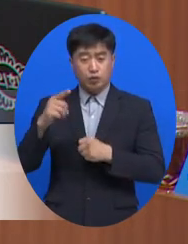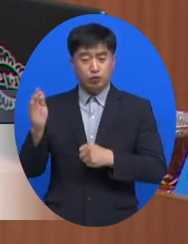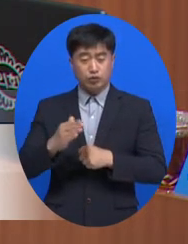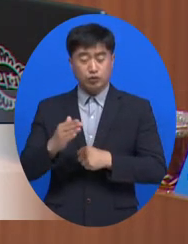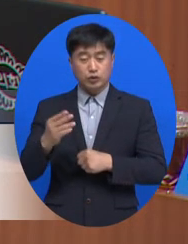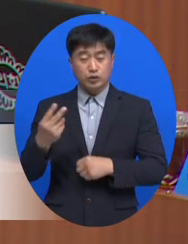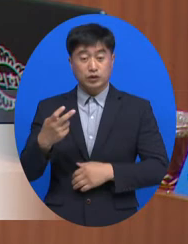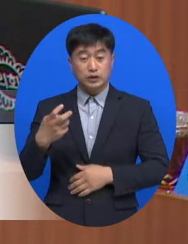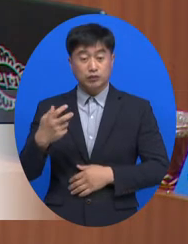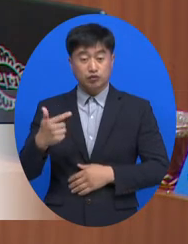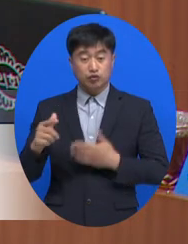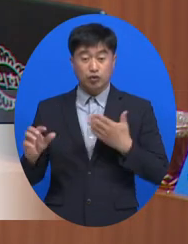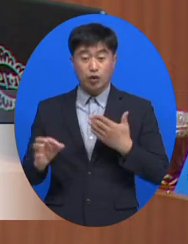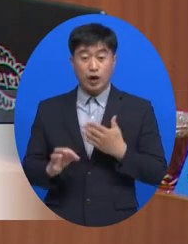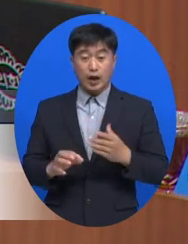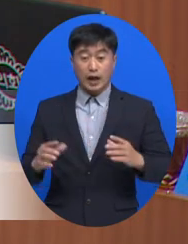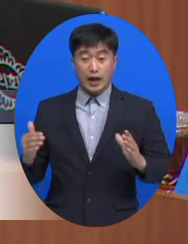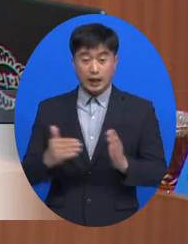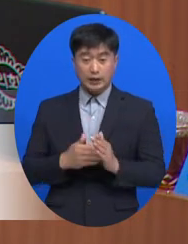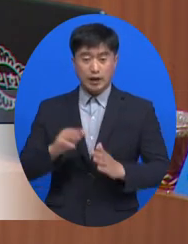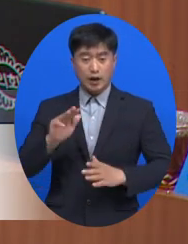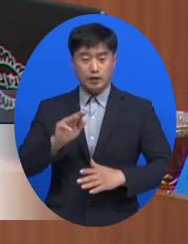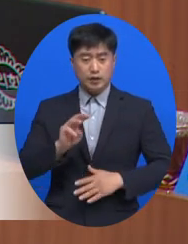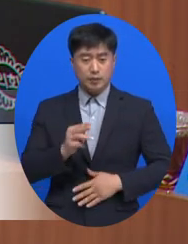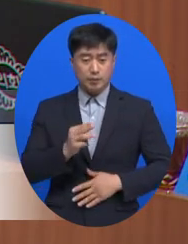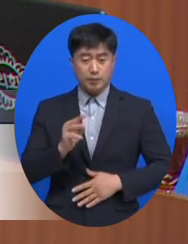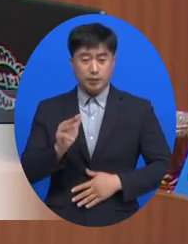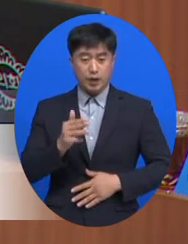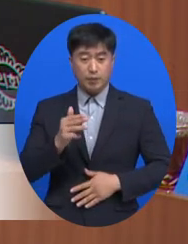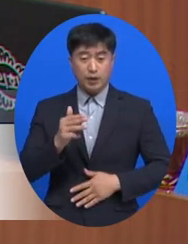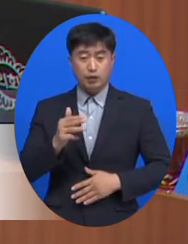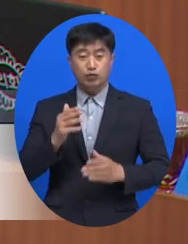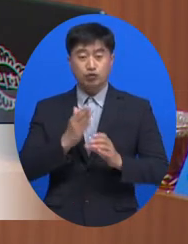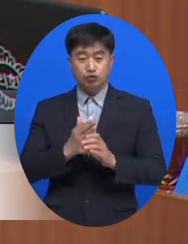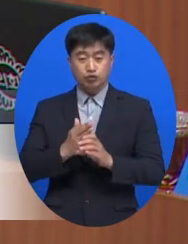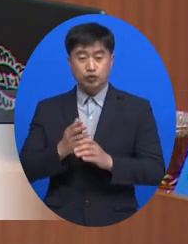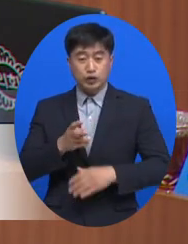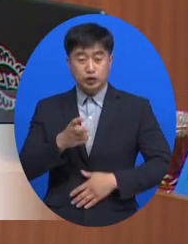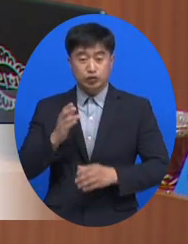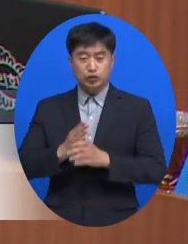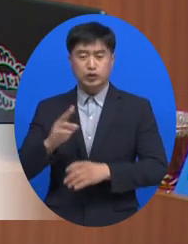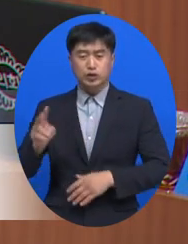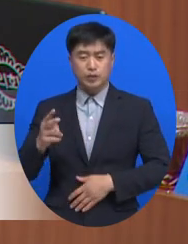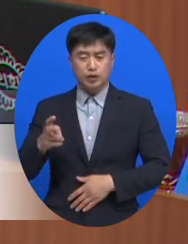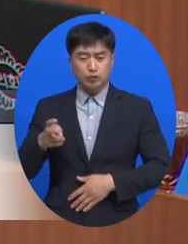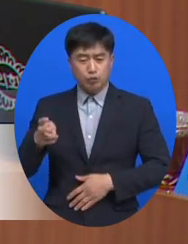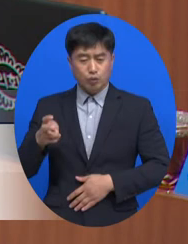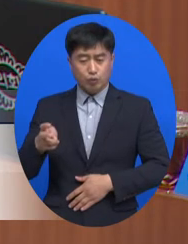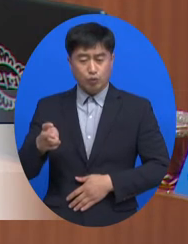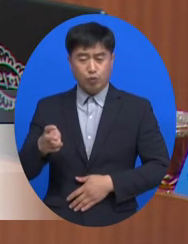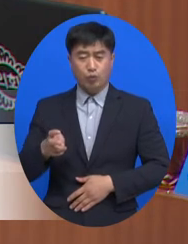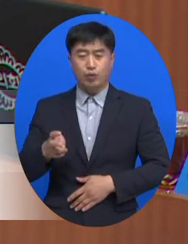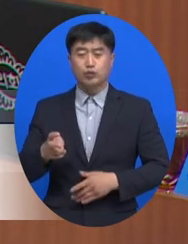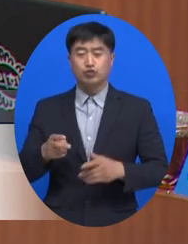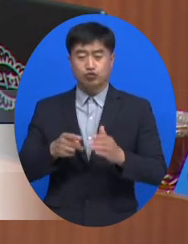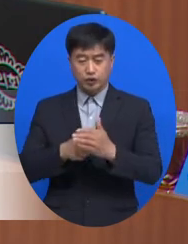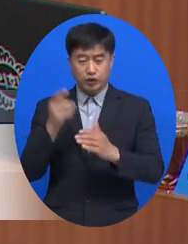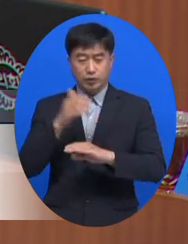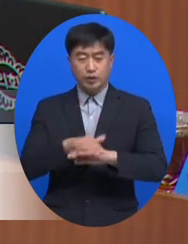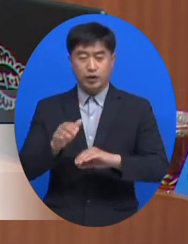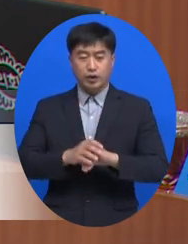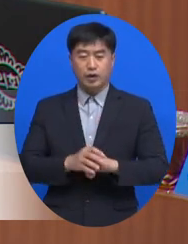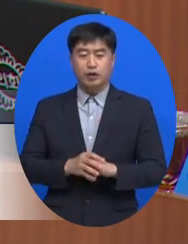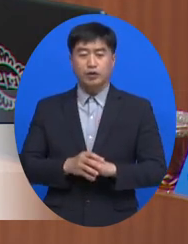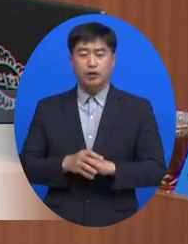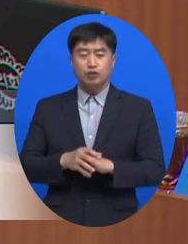2026년까지 800 노선 중에서 한 200개 노선 정도는 준공영제를 추진하겠습니다. 경기도 지사분들의 임금이 서울, 인천에